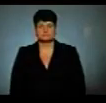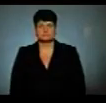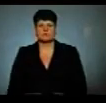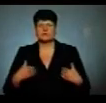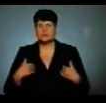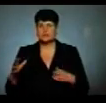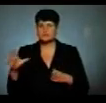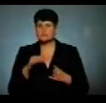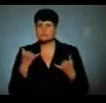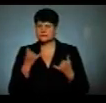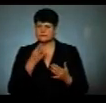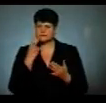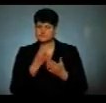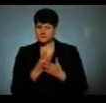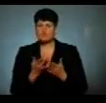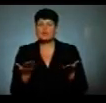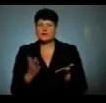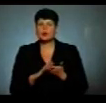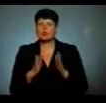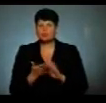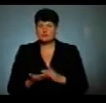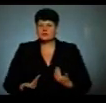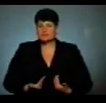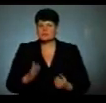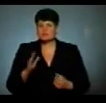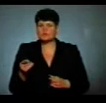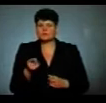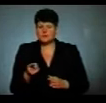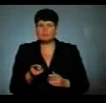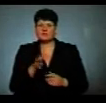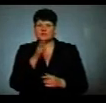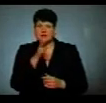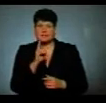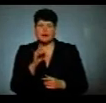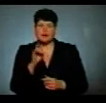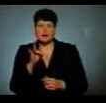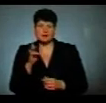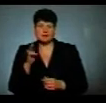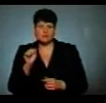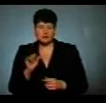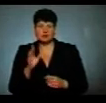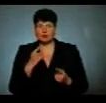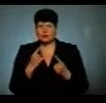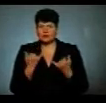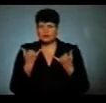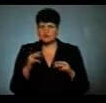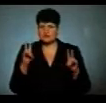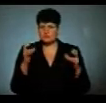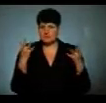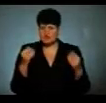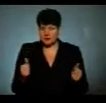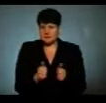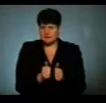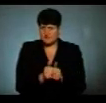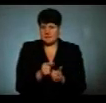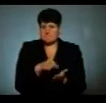Мої вітання усім, хто зараз з нами. У яких умовах житиме Тернопіль під час карантину? Говоритимемо сьогодні у програмі «Тема дня». І поряд зі мною міський